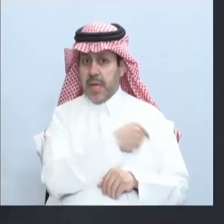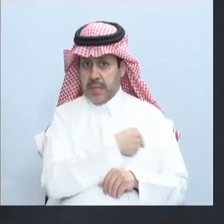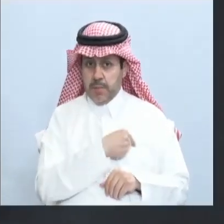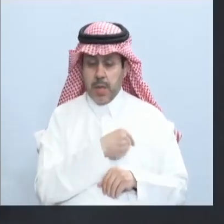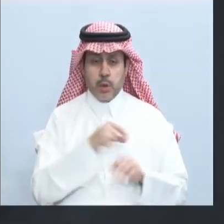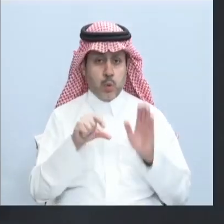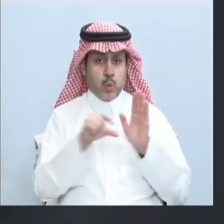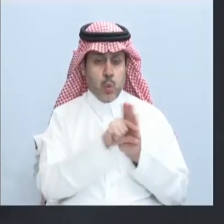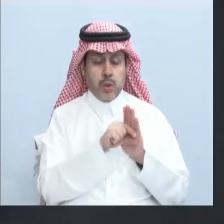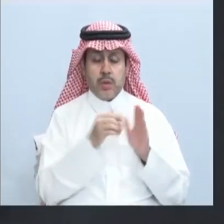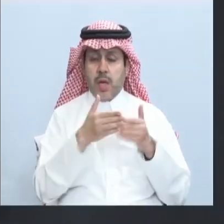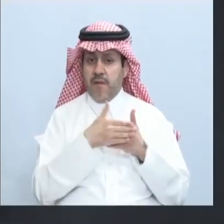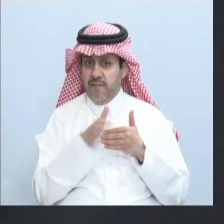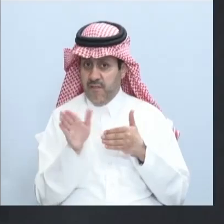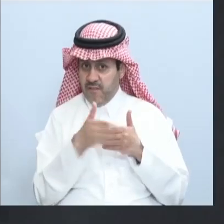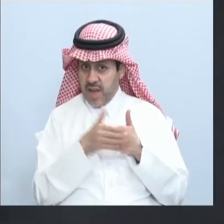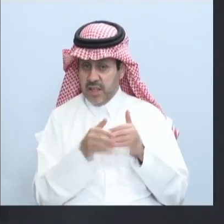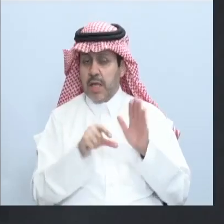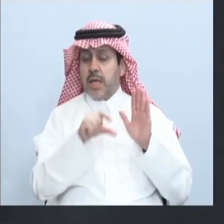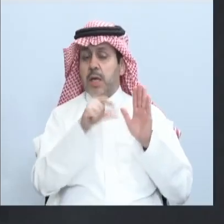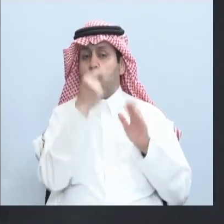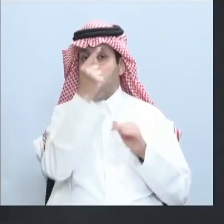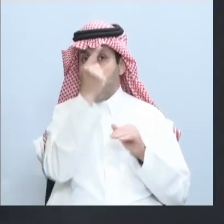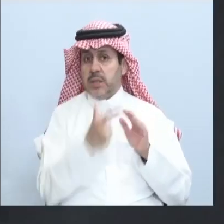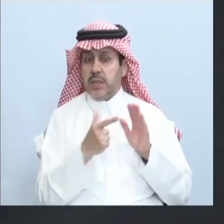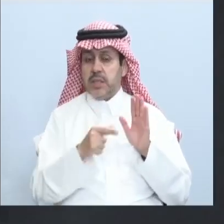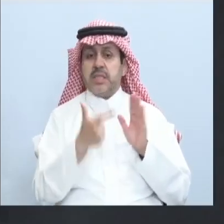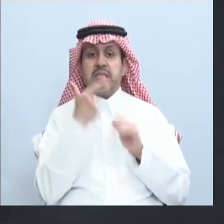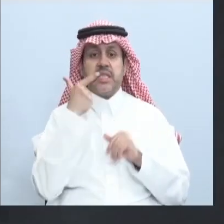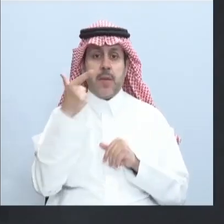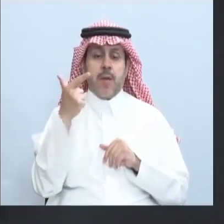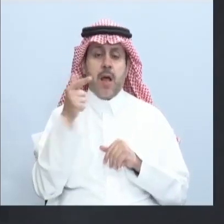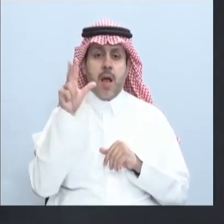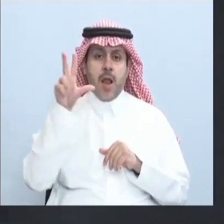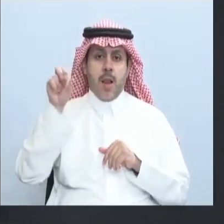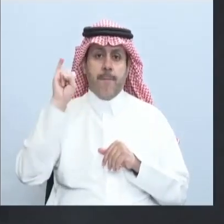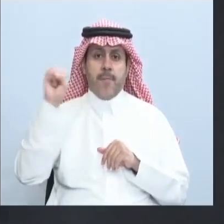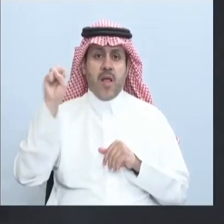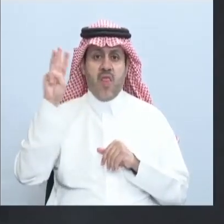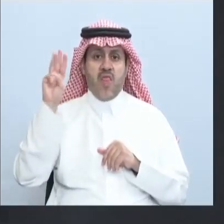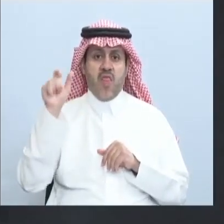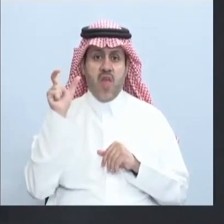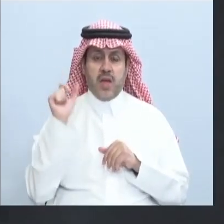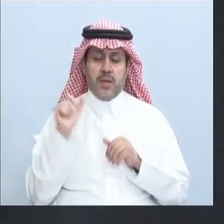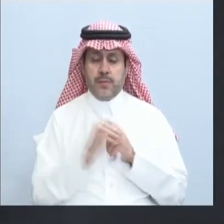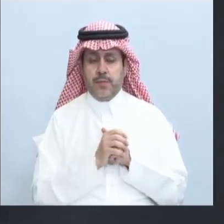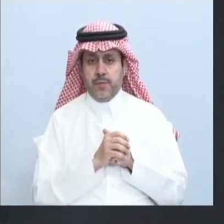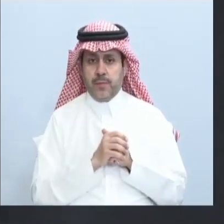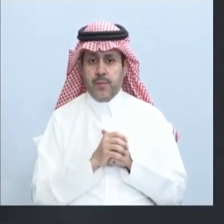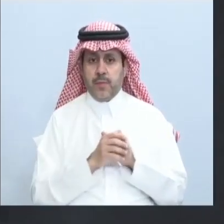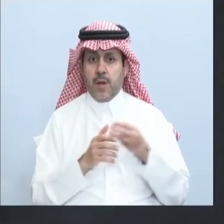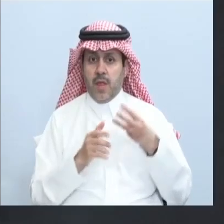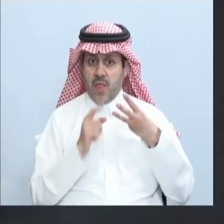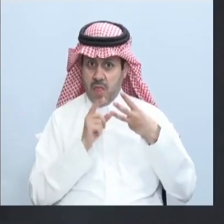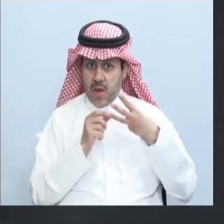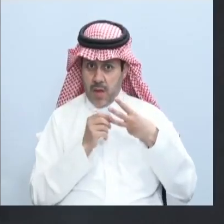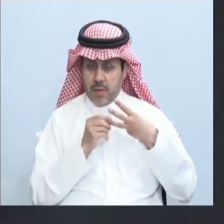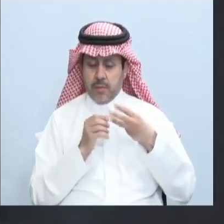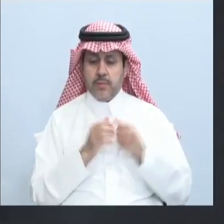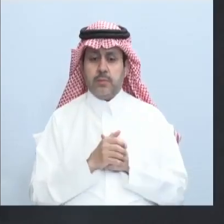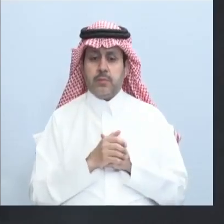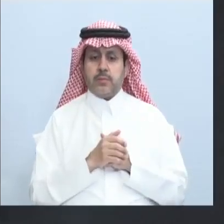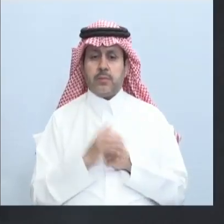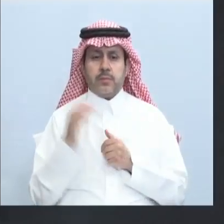الفاتحه السبع المثاني السبع المثاني اخفض جناحك واخفض جناحك